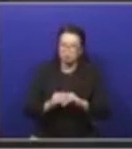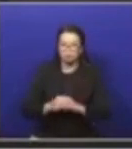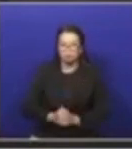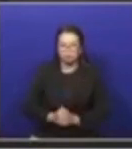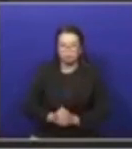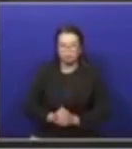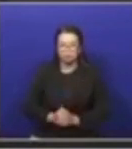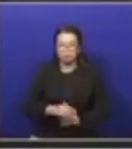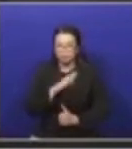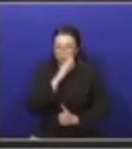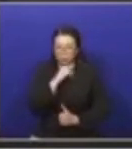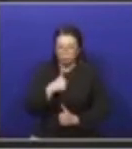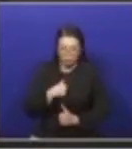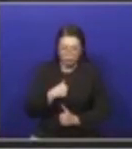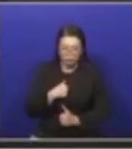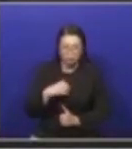แต่ว่าจะเดินย่ำเท้าอยู่กับที่หรือก้าวไกลไปข้างหน้าเพื่อสร้างอนาคตที่ดีแล้วส่งต่อให้กับลูกหลานของเรา